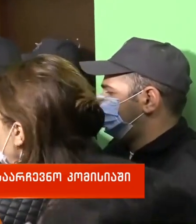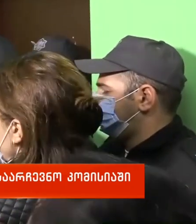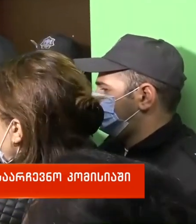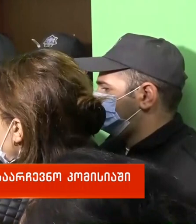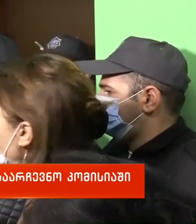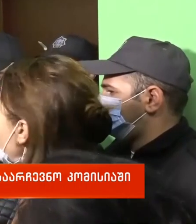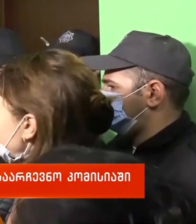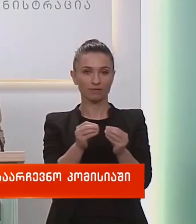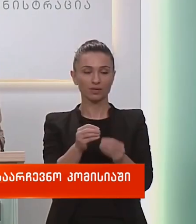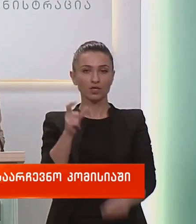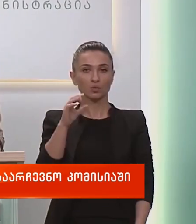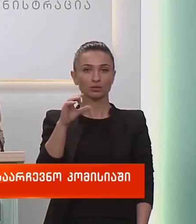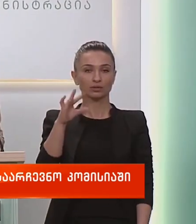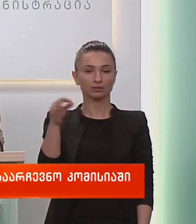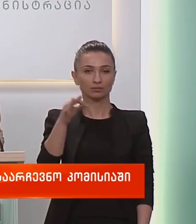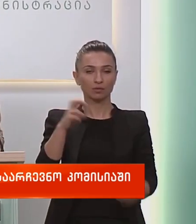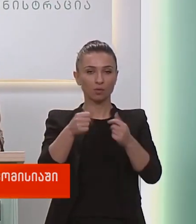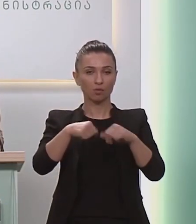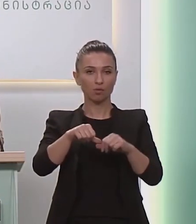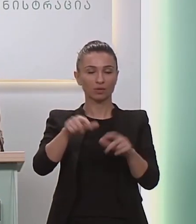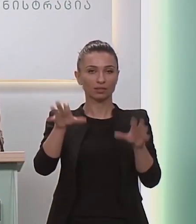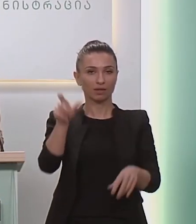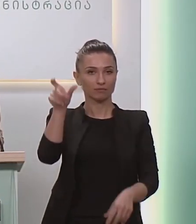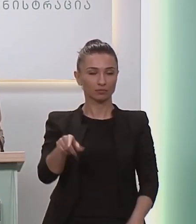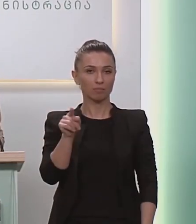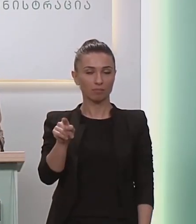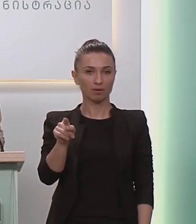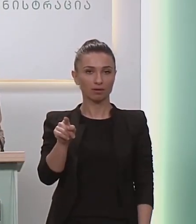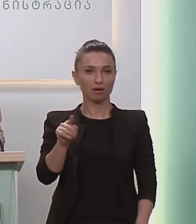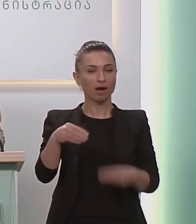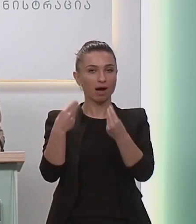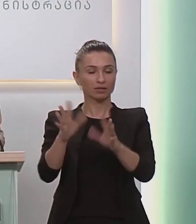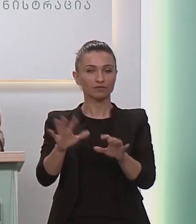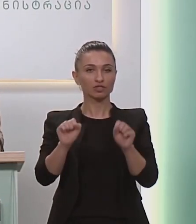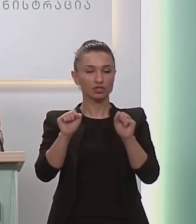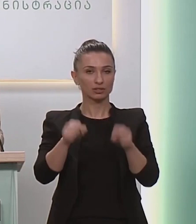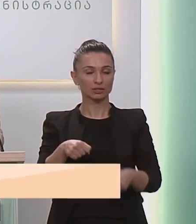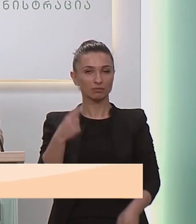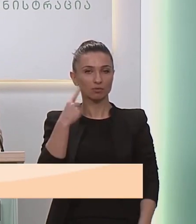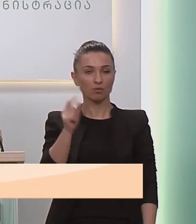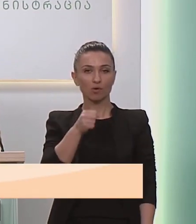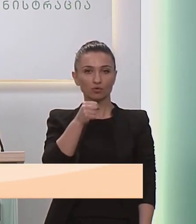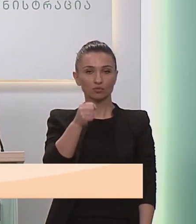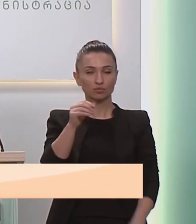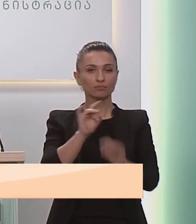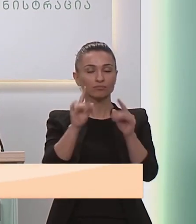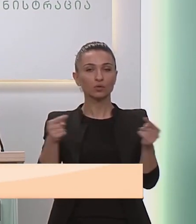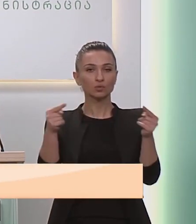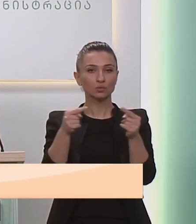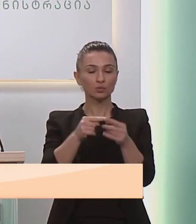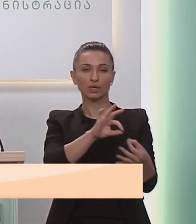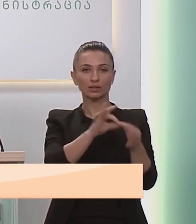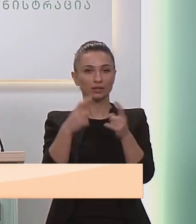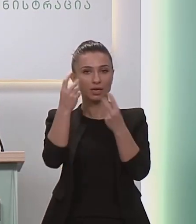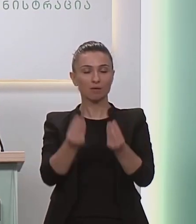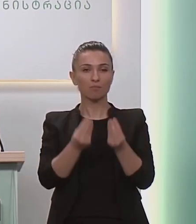უწევთ. ზუგდიდის საოლქო საარჩევნო კომისიის თავმჯდომარეს არ აძლევენ შესაძლებლობას მედიას გააცნოს ზუსტი და